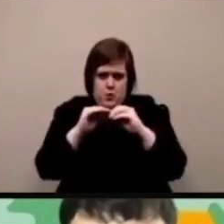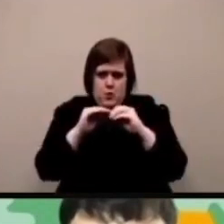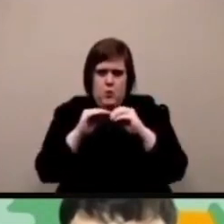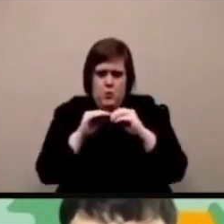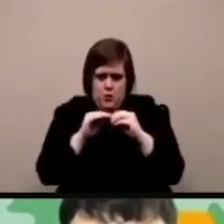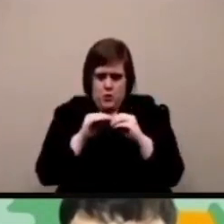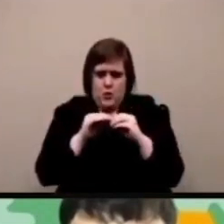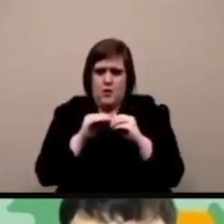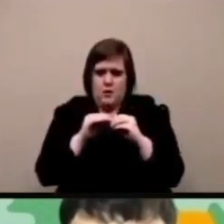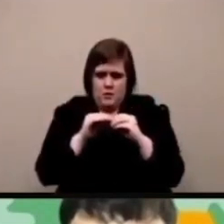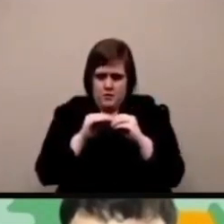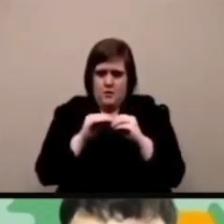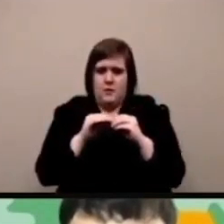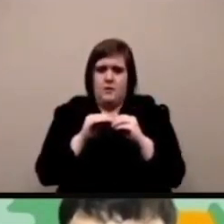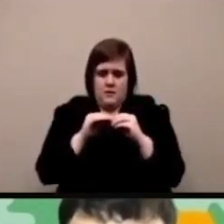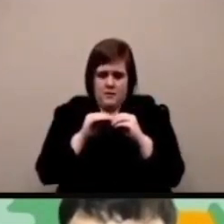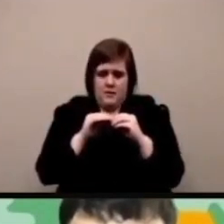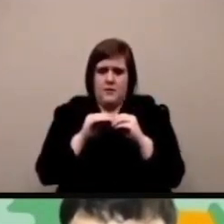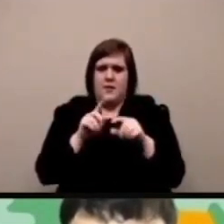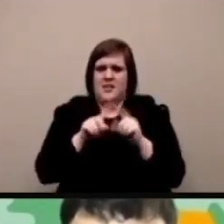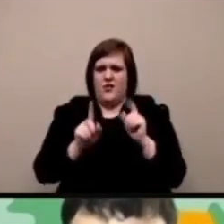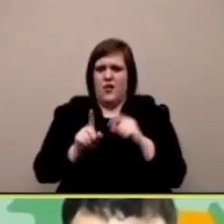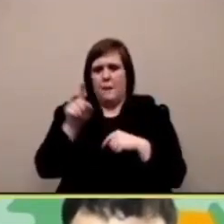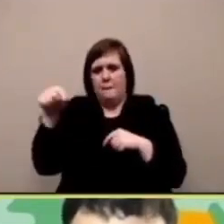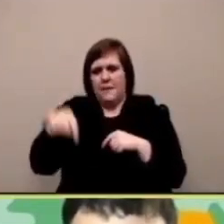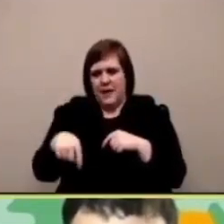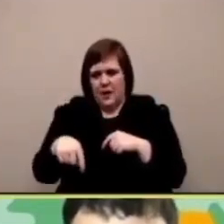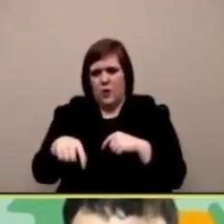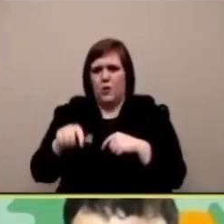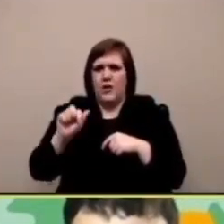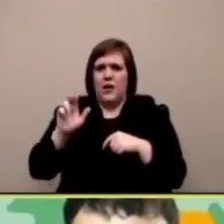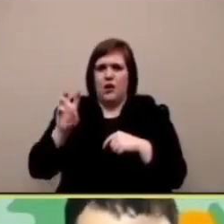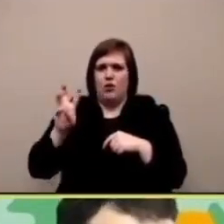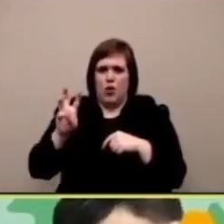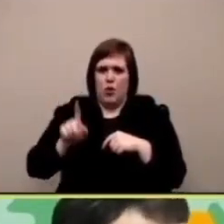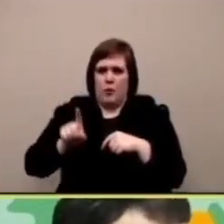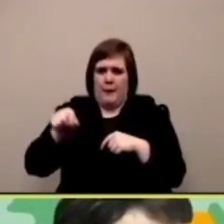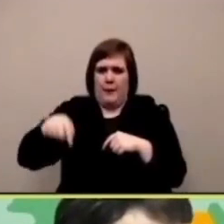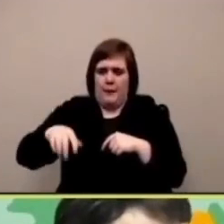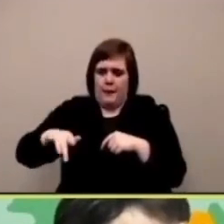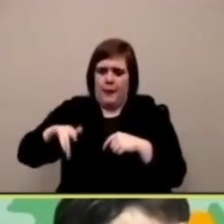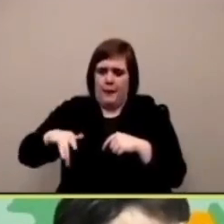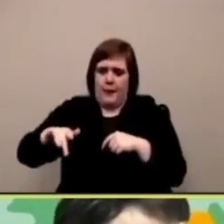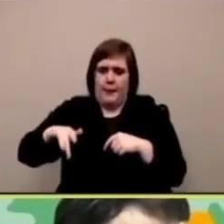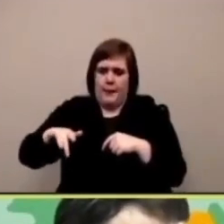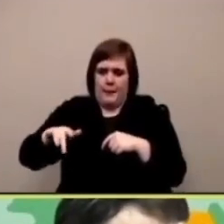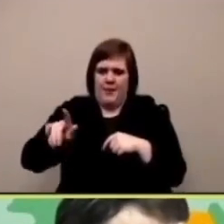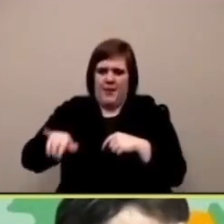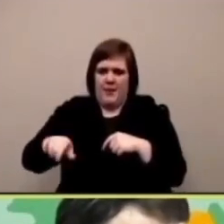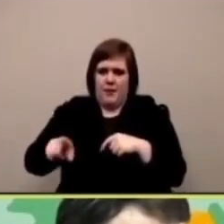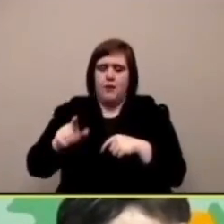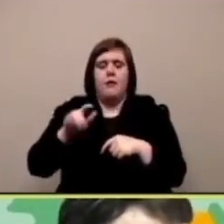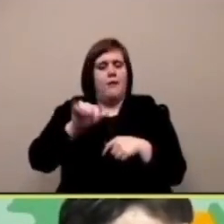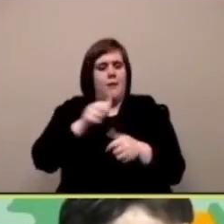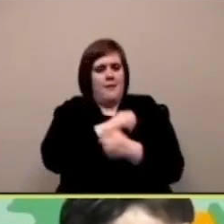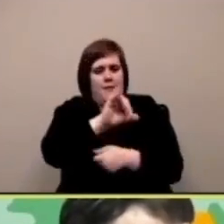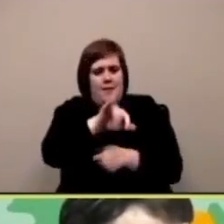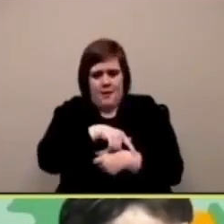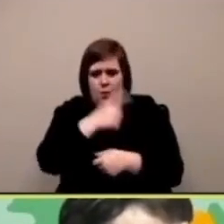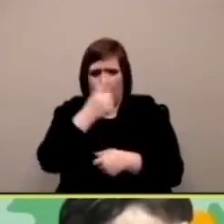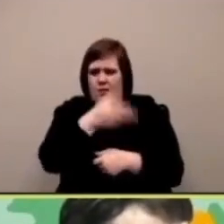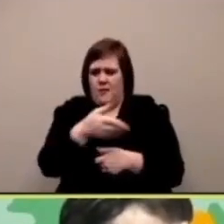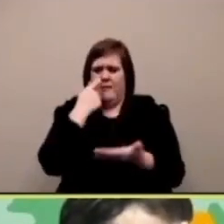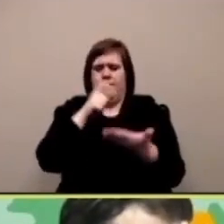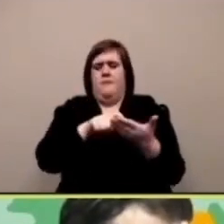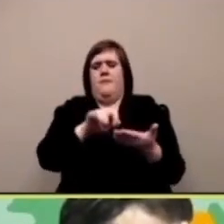なのでこのプラットフォームは固定していましてあのできるだけこの猫ちゃんが動く多分動く